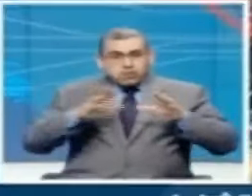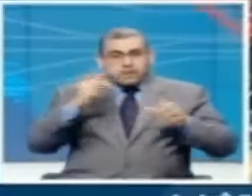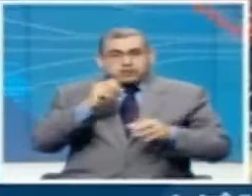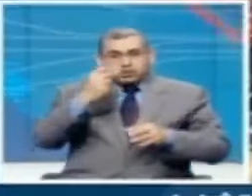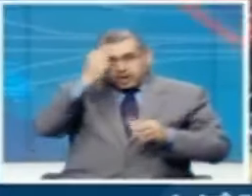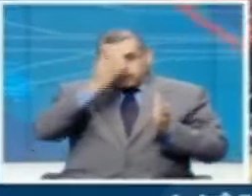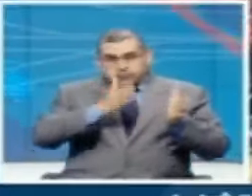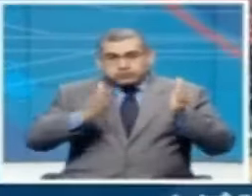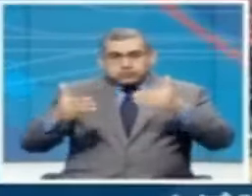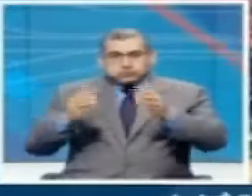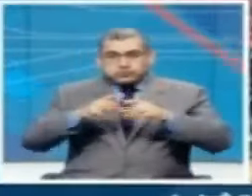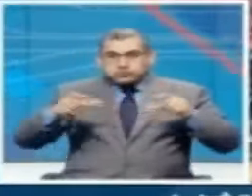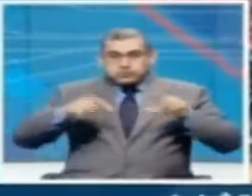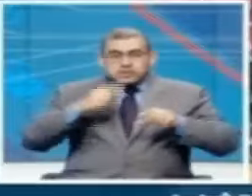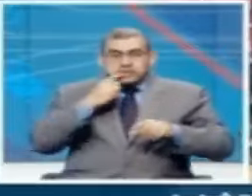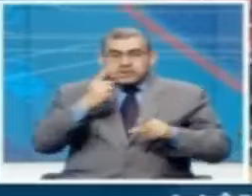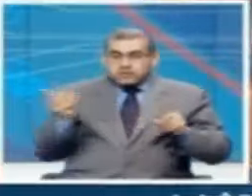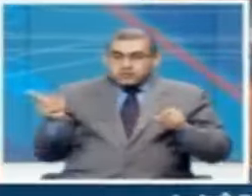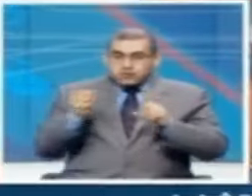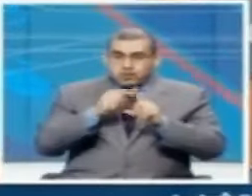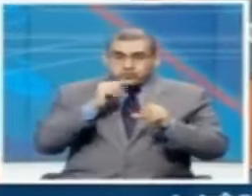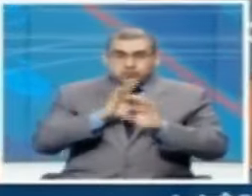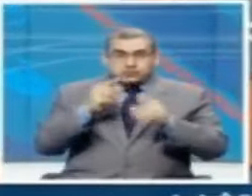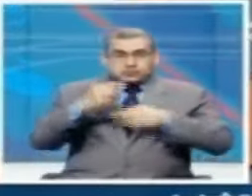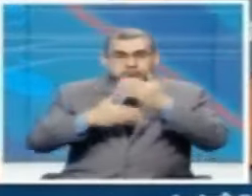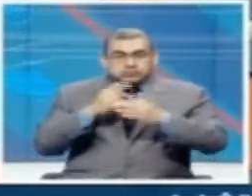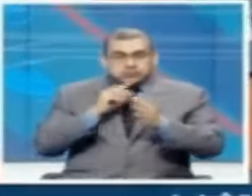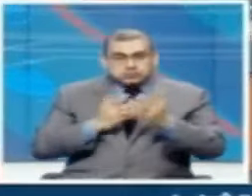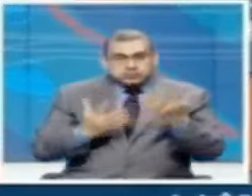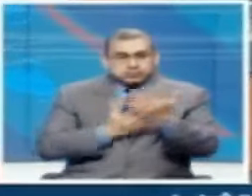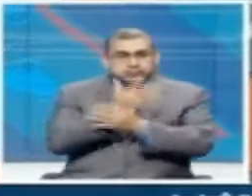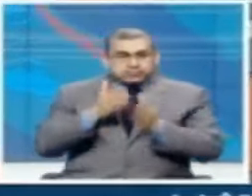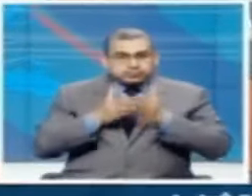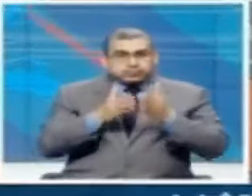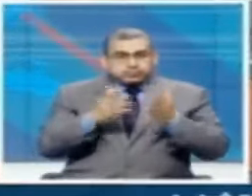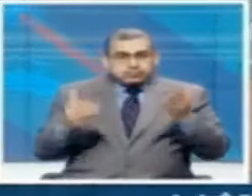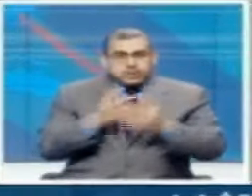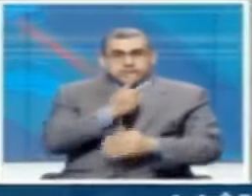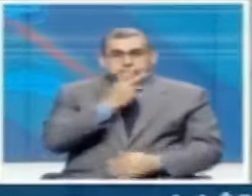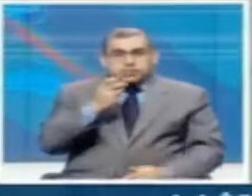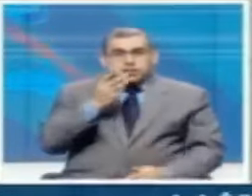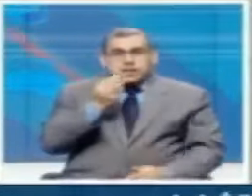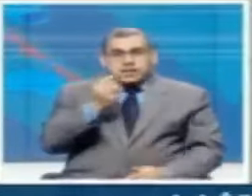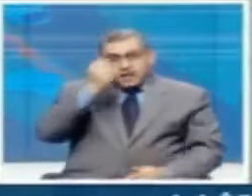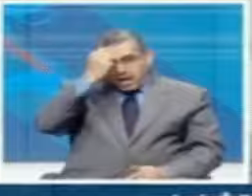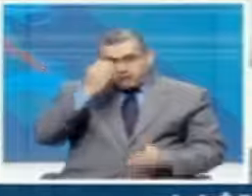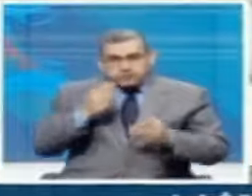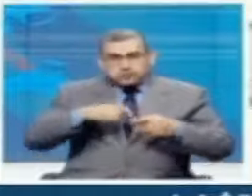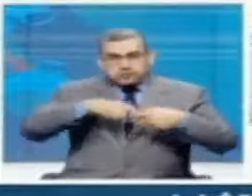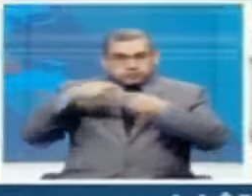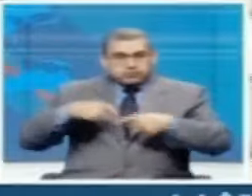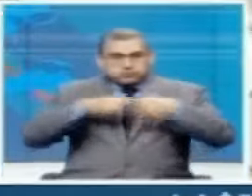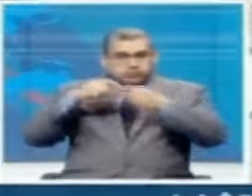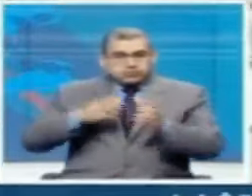حاويه خلال العام الفائت وصل معدل التداول بالمحطه الى 230 الف حاويه من